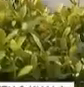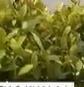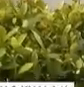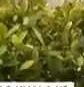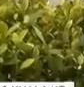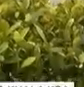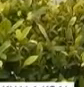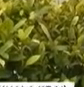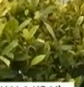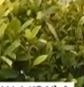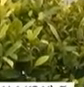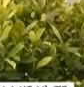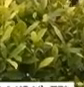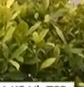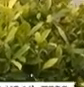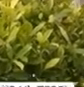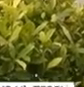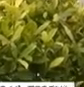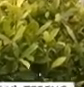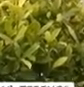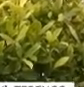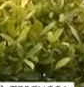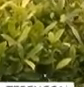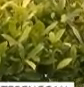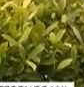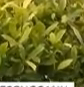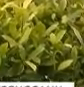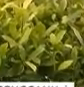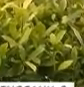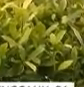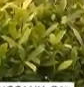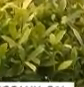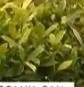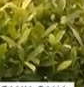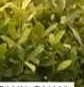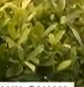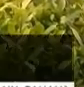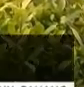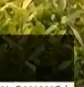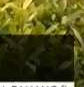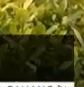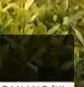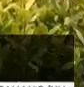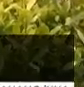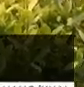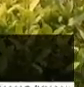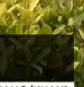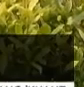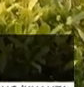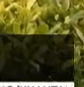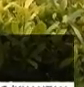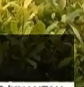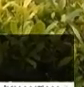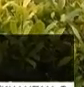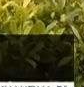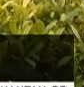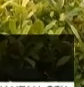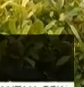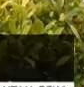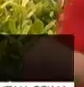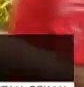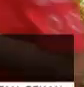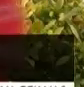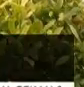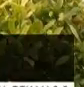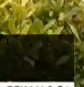Nah, dengan bajet 2019, saya rasa antara yang terbaik lah. Antaranya berkenaan dengan